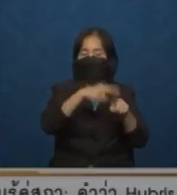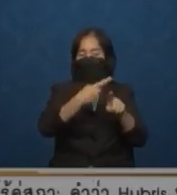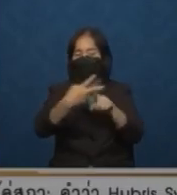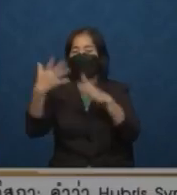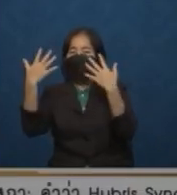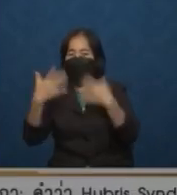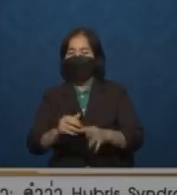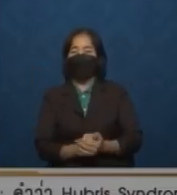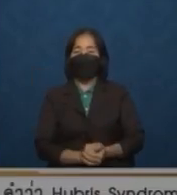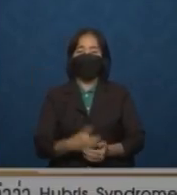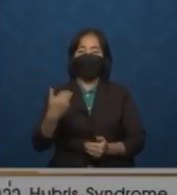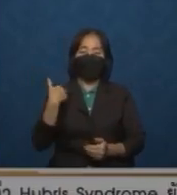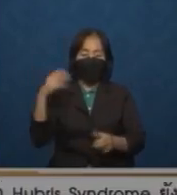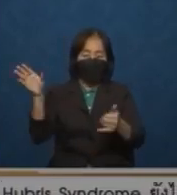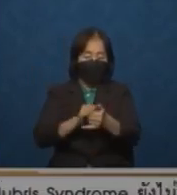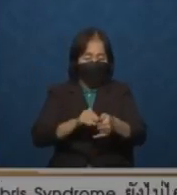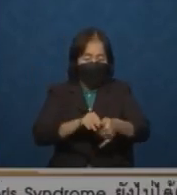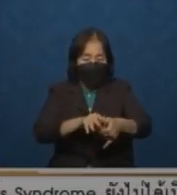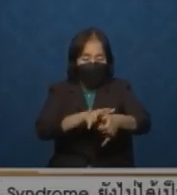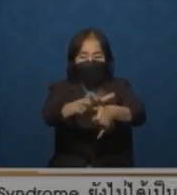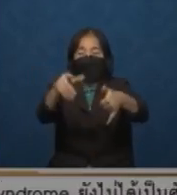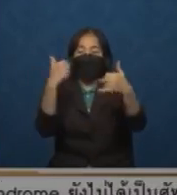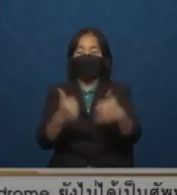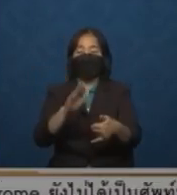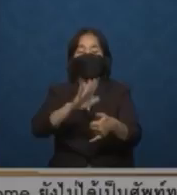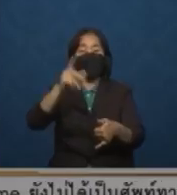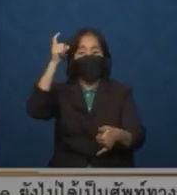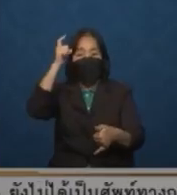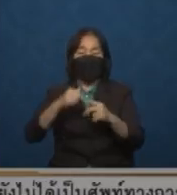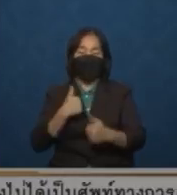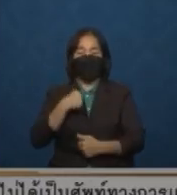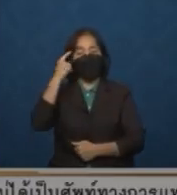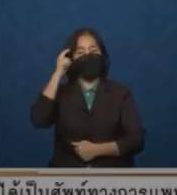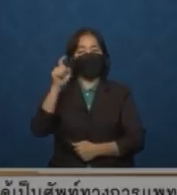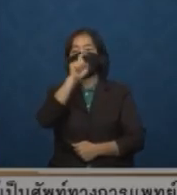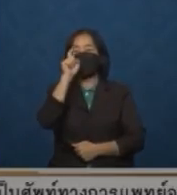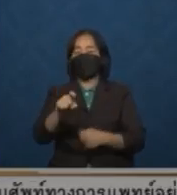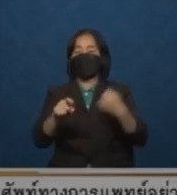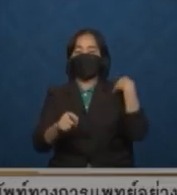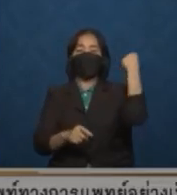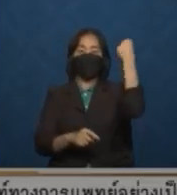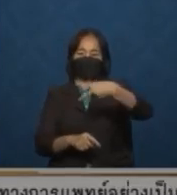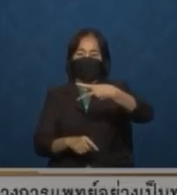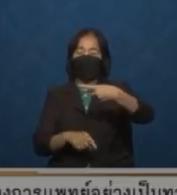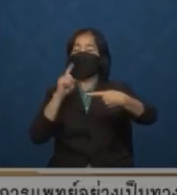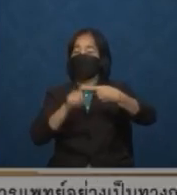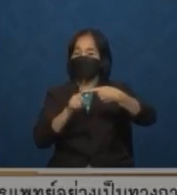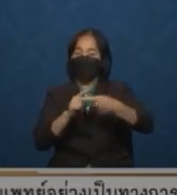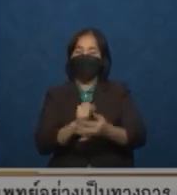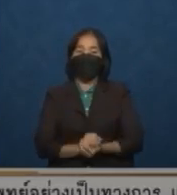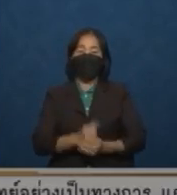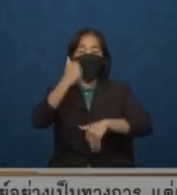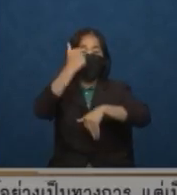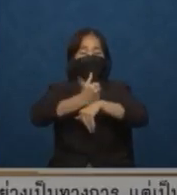ากการระบาดที่รุนแรงยืดเยื้อเอาไม่อยู่ระดับนี้ทำให้ดิฉันตั้งข้อสังเกตเป็น2ทางทางที่1ก็คือรัฐมน